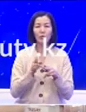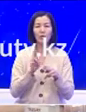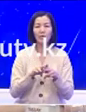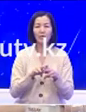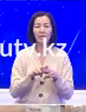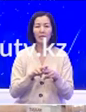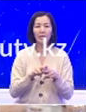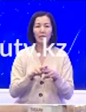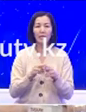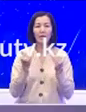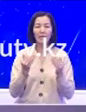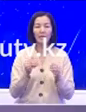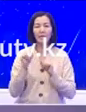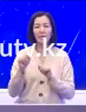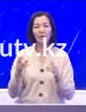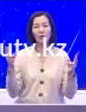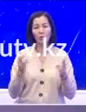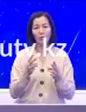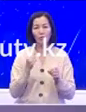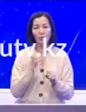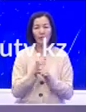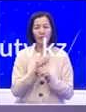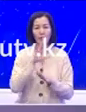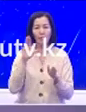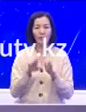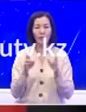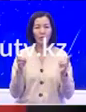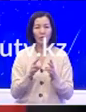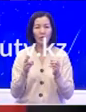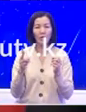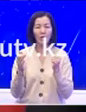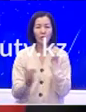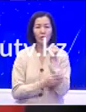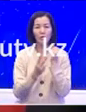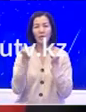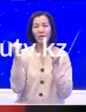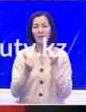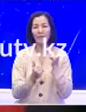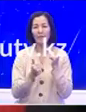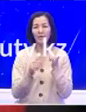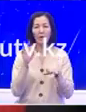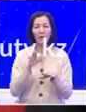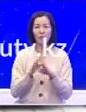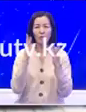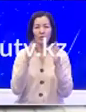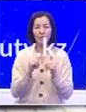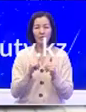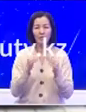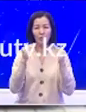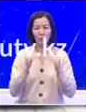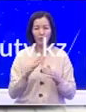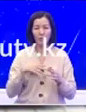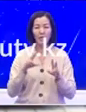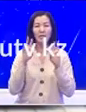арқаны кеңге салмай, әлі де болса сақтық шараларын қатаң ұстануға шақырды. Соңғы 2 аптада өңірімізде сырқаттанушы саны едәуір